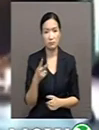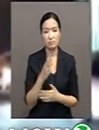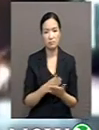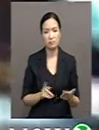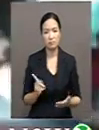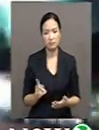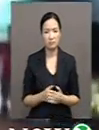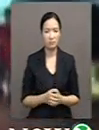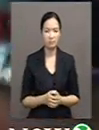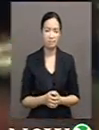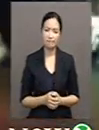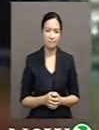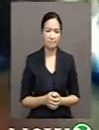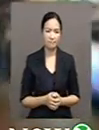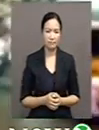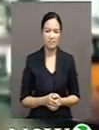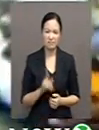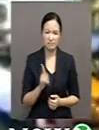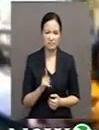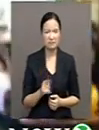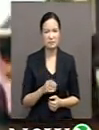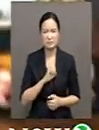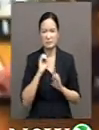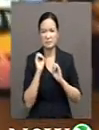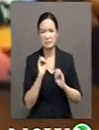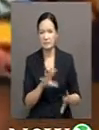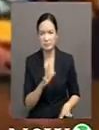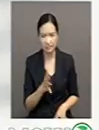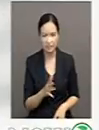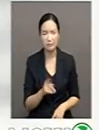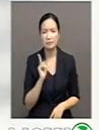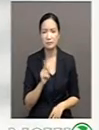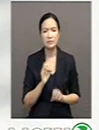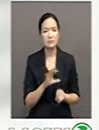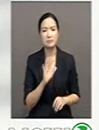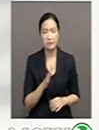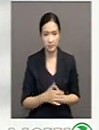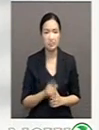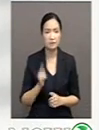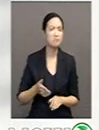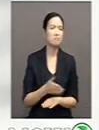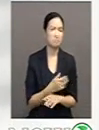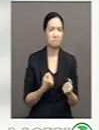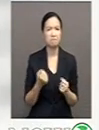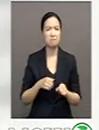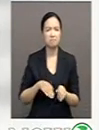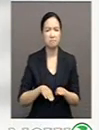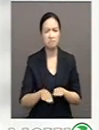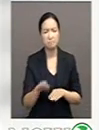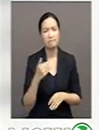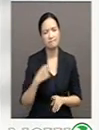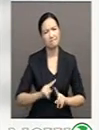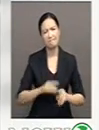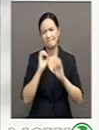งแล้วคนที่โพสต์ข้อมูลบอกว่าจริงๆไม่เคยเกลียดรถซิ่งเกิดมาจากสายนี้เหมือนกันก็ทำนองว่าก็เคยซิ่งมาก่อนแต่เกลียดที่กลุ่ม